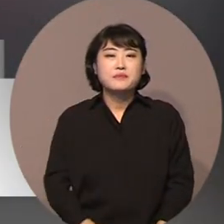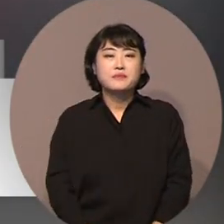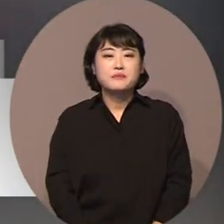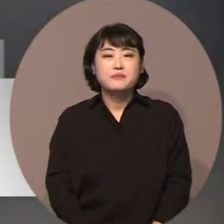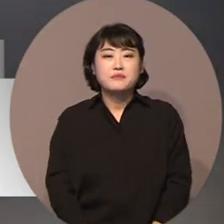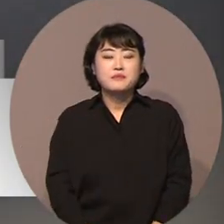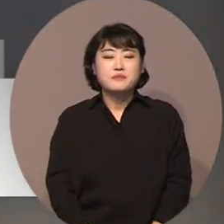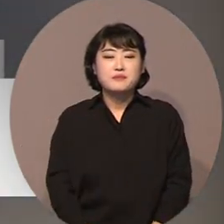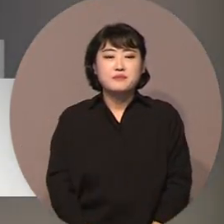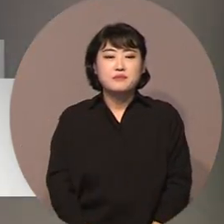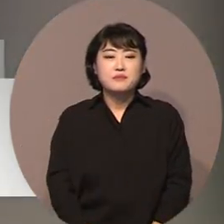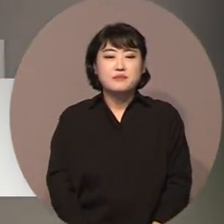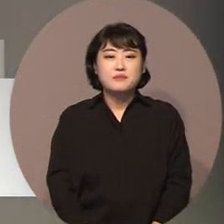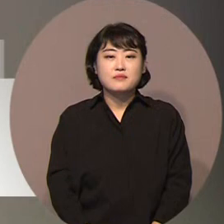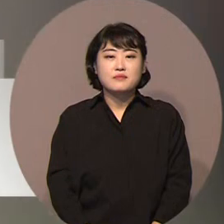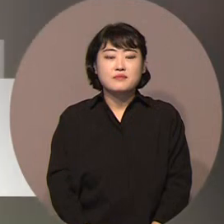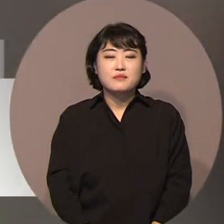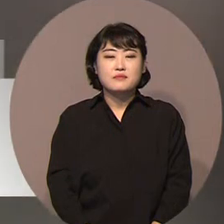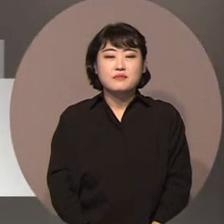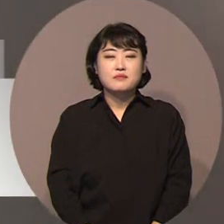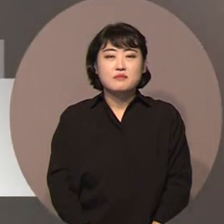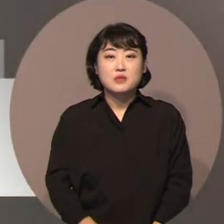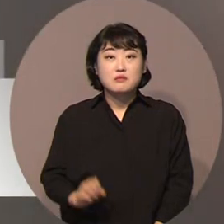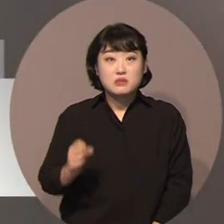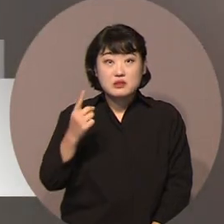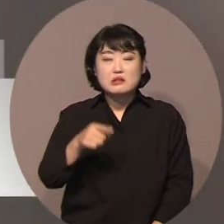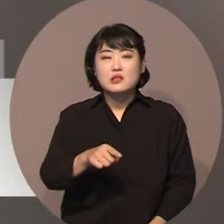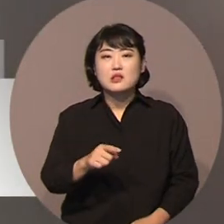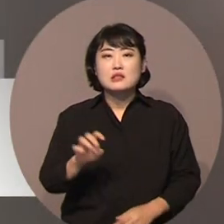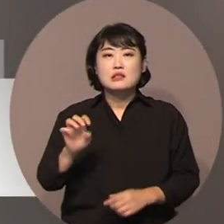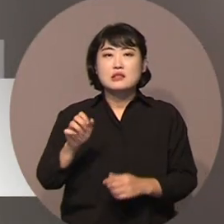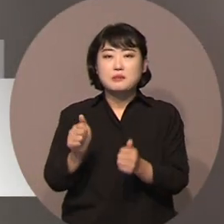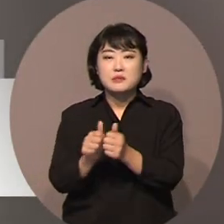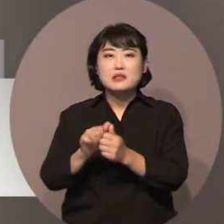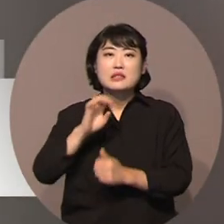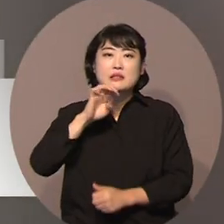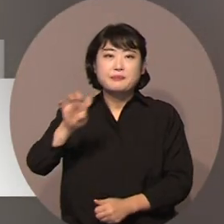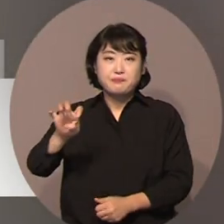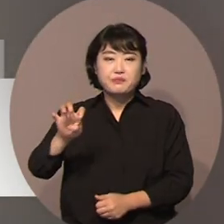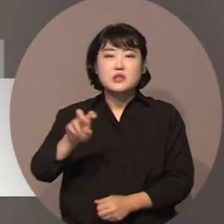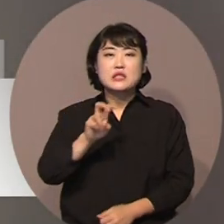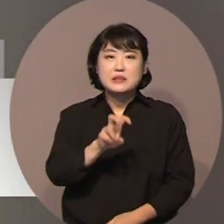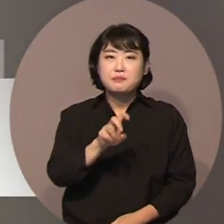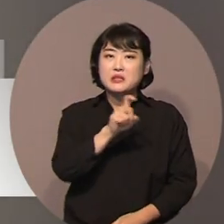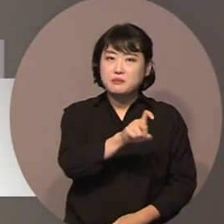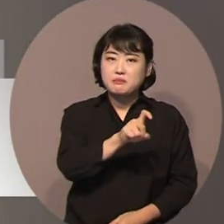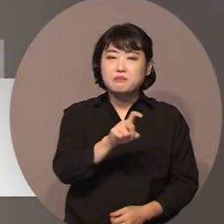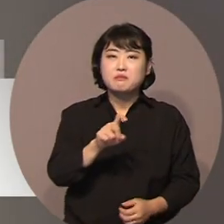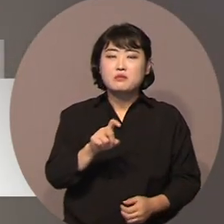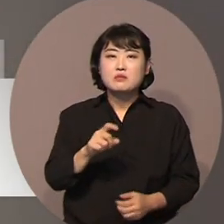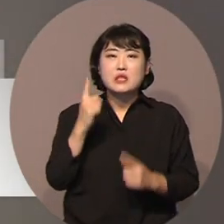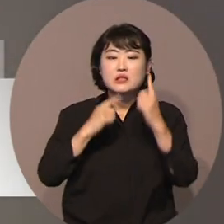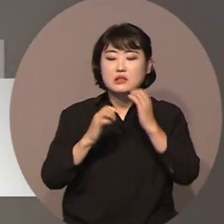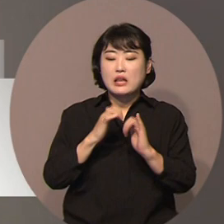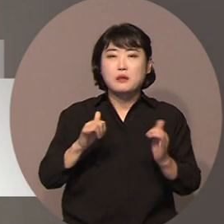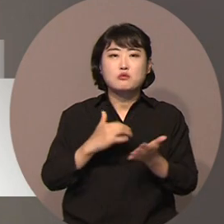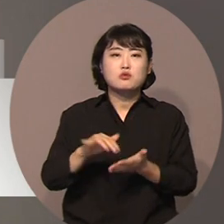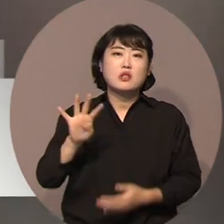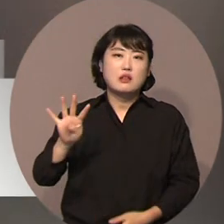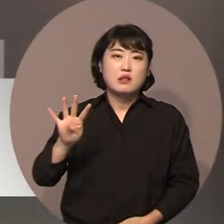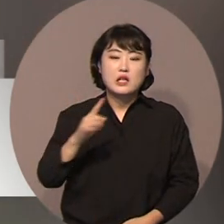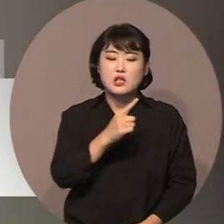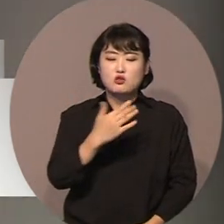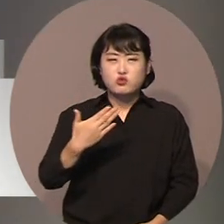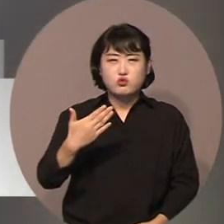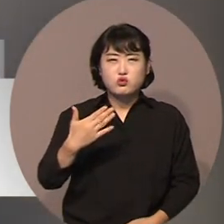부딪히는 사고가났습니다이 사고로 40대 남성과 20대 10대 등 모두 네명이 닫혀 1 2구